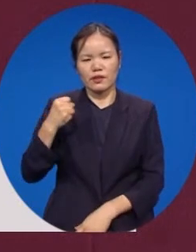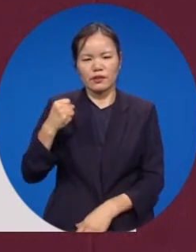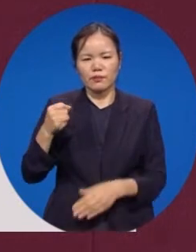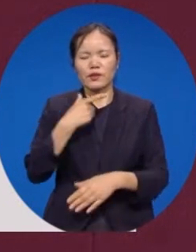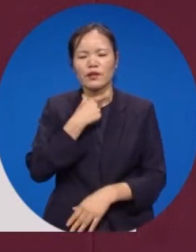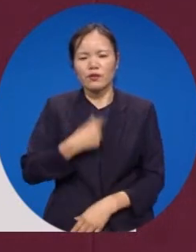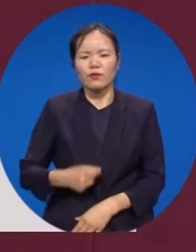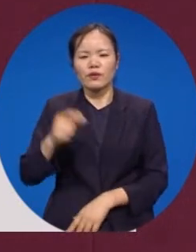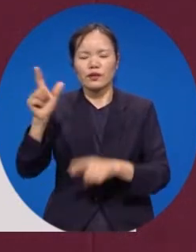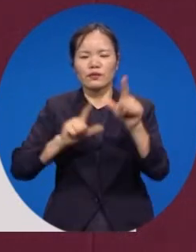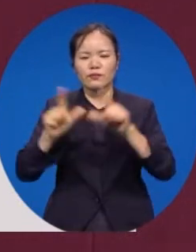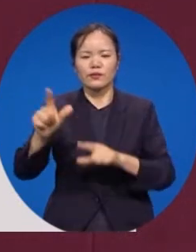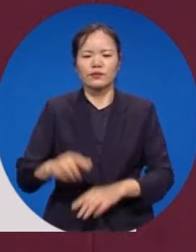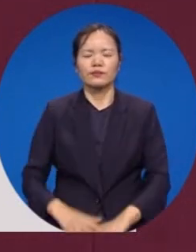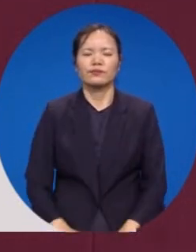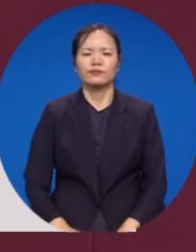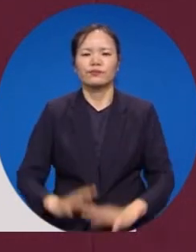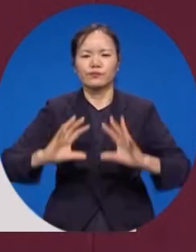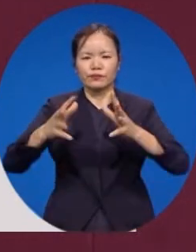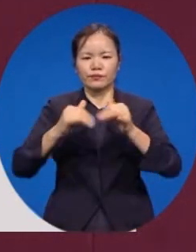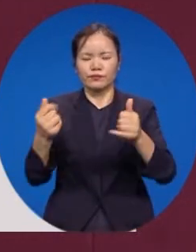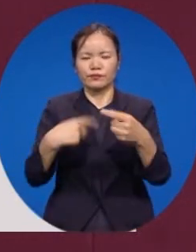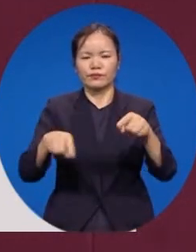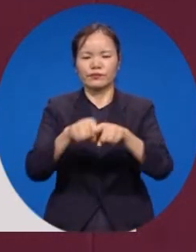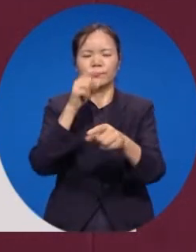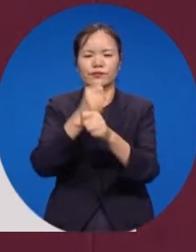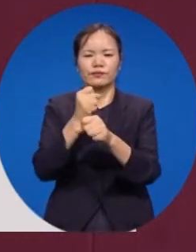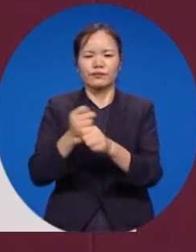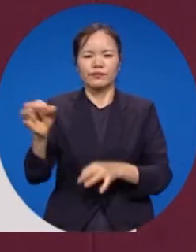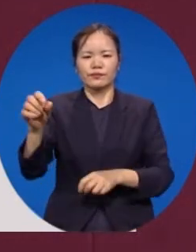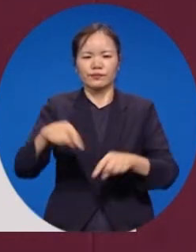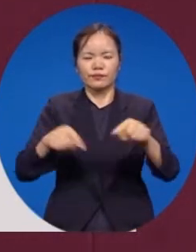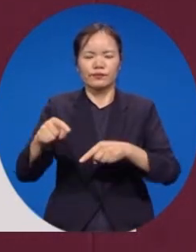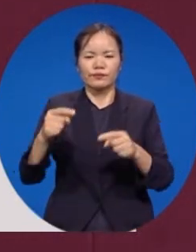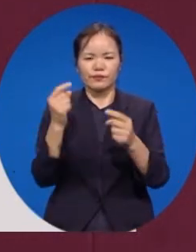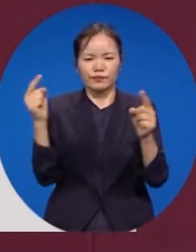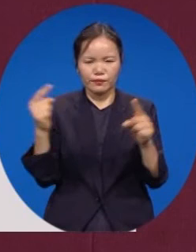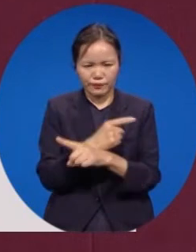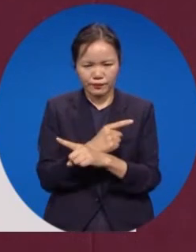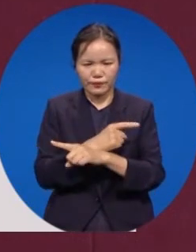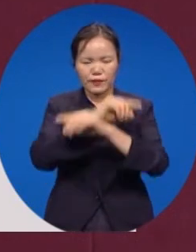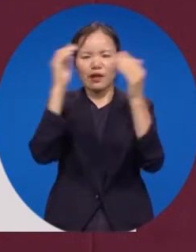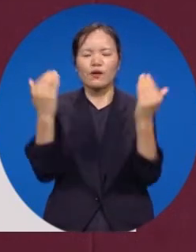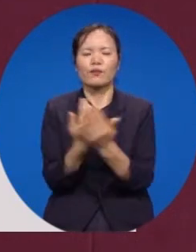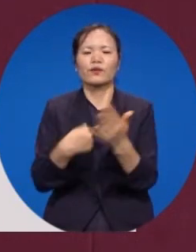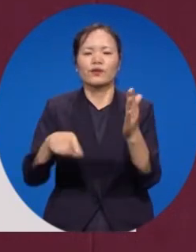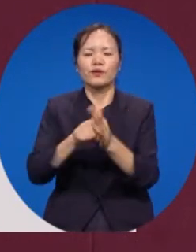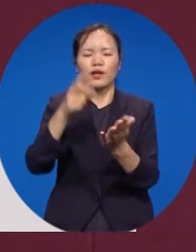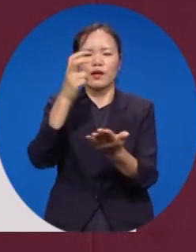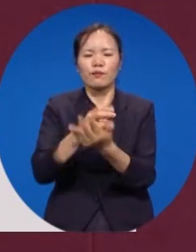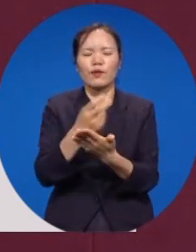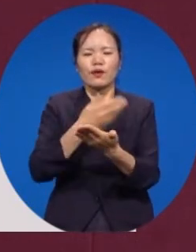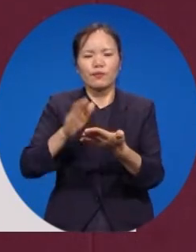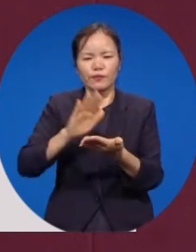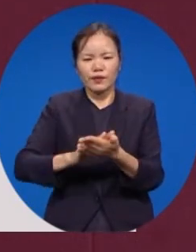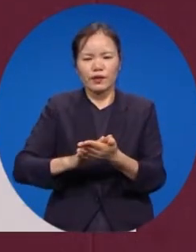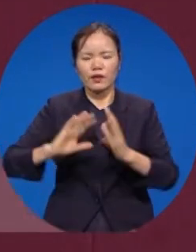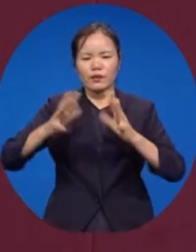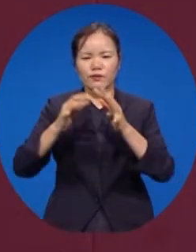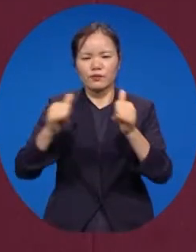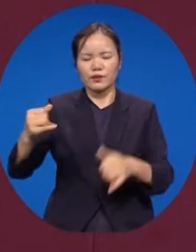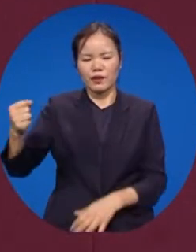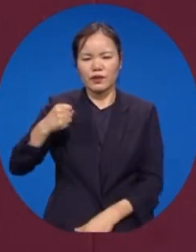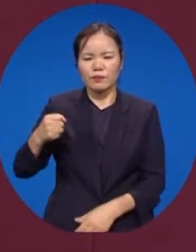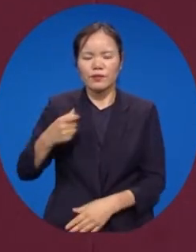모습입니다. 국민과 함께 만드는 정치개혁, 모두를 위한 사법개혁, 국민의 힘이